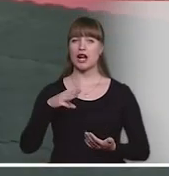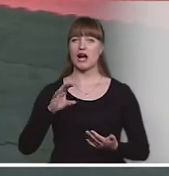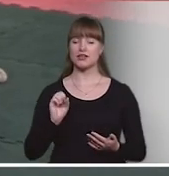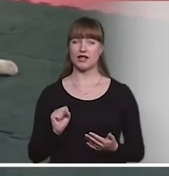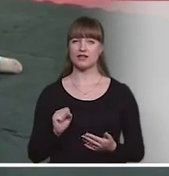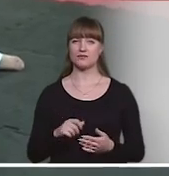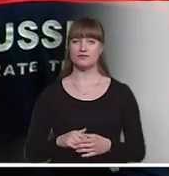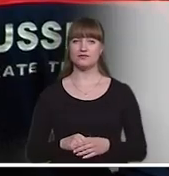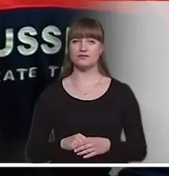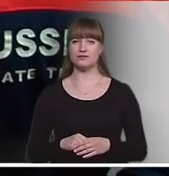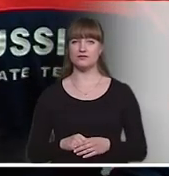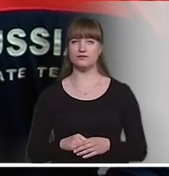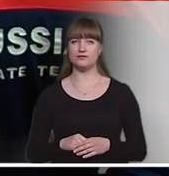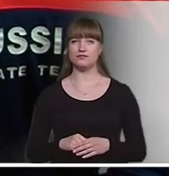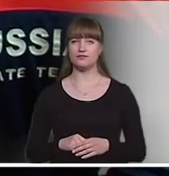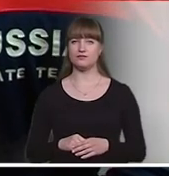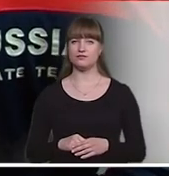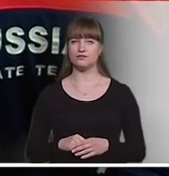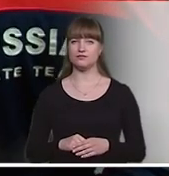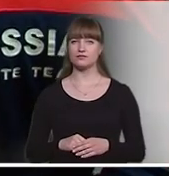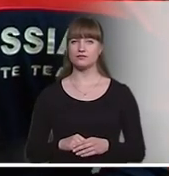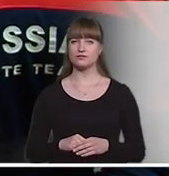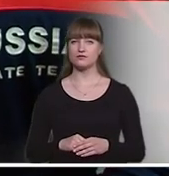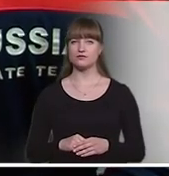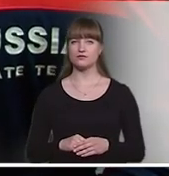ката. Раз.